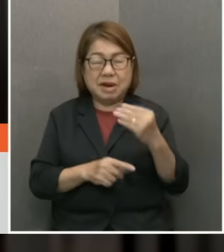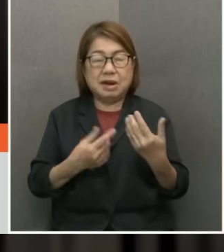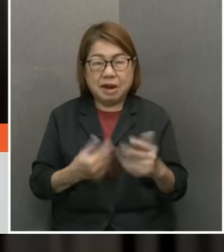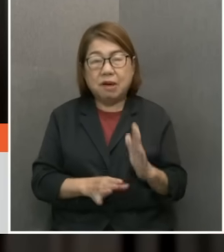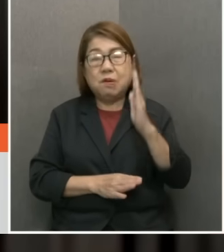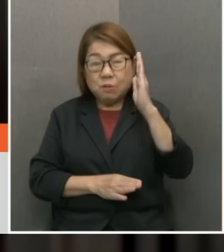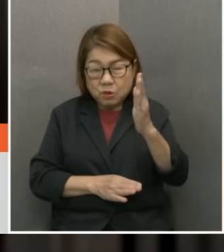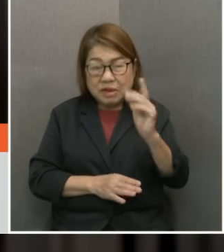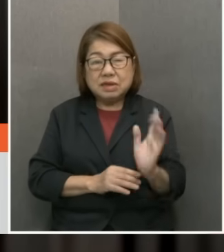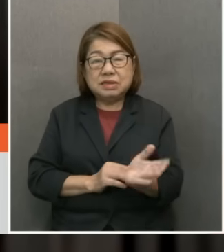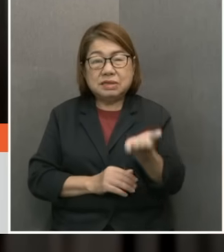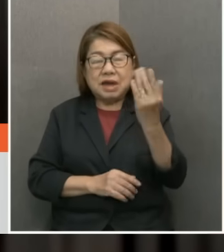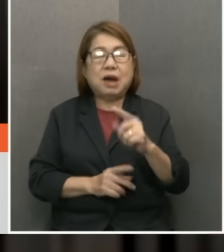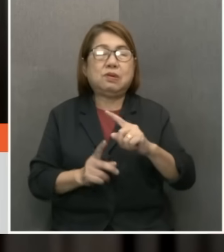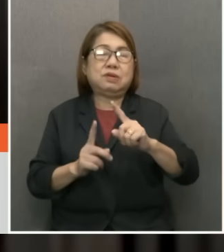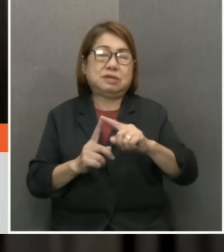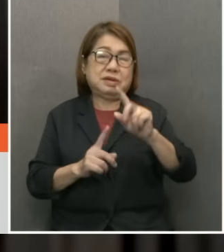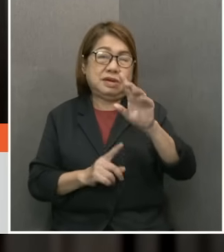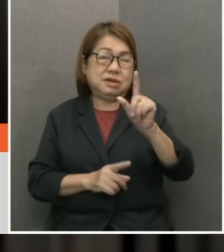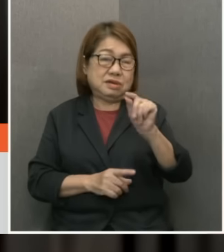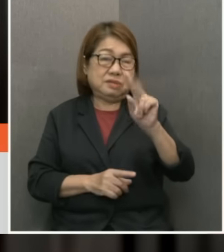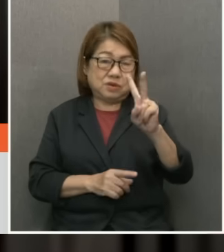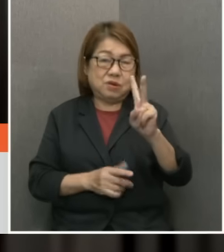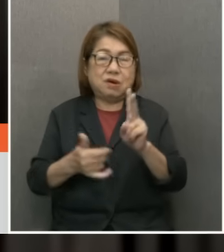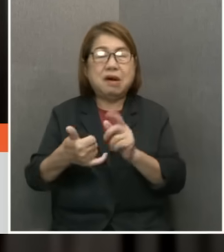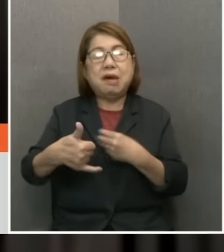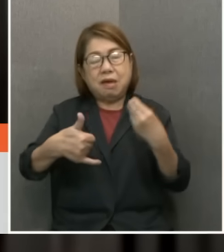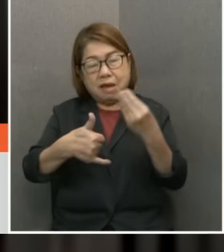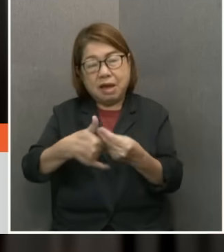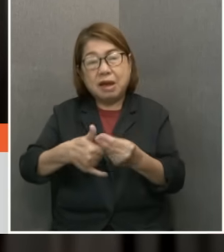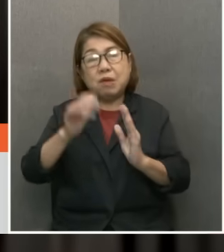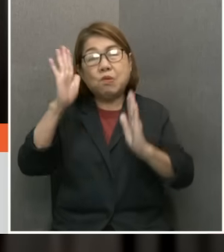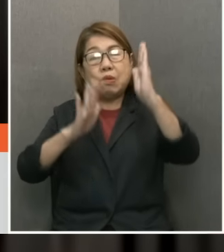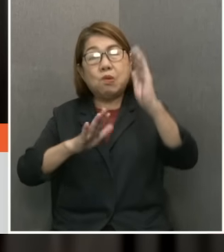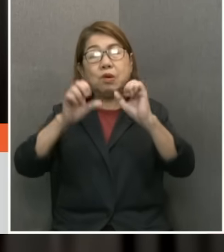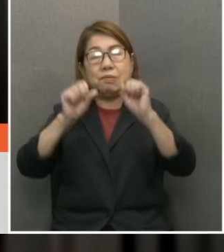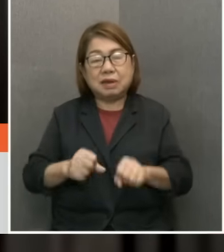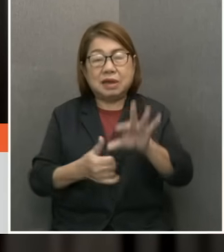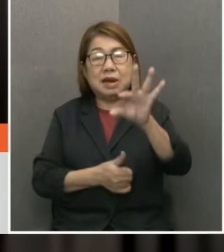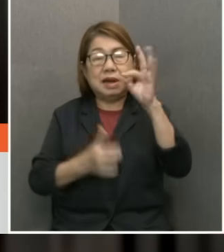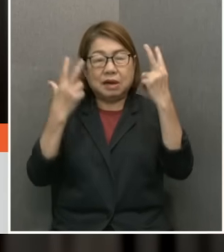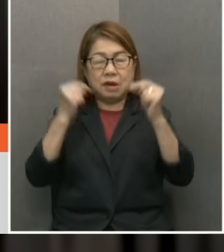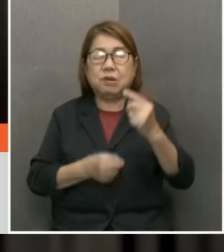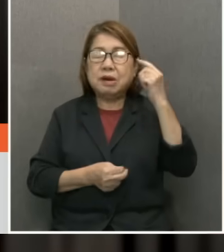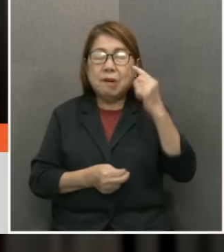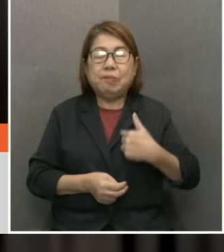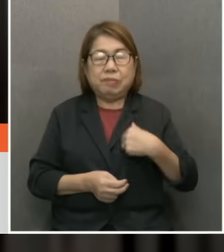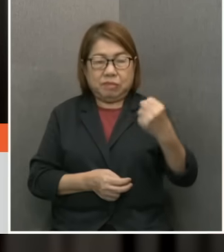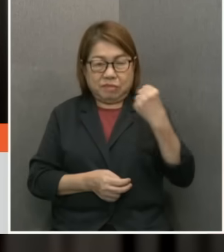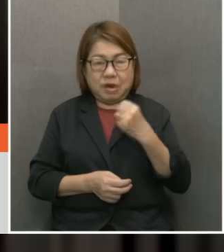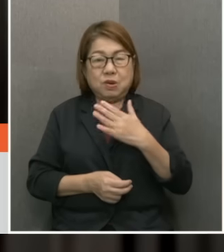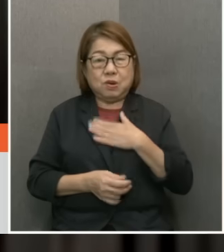รัฐมนตรีในวันที่ 22สิงหาคมอย่างไรก็ตามยังคงมั่นใจว่าแคนดิตนายกรัฐมนตรีของพรรค